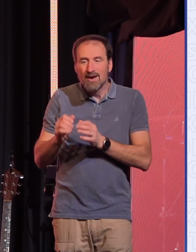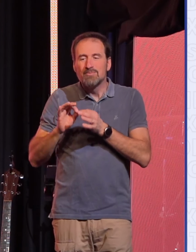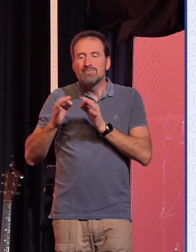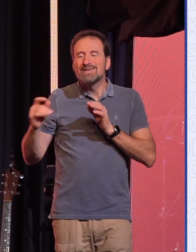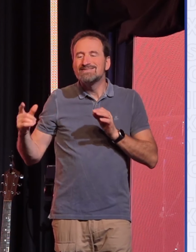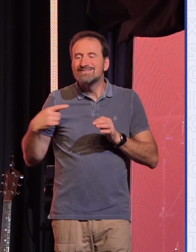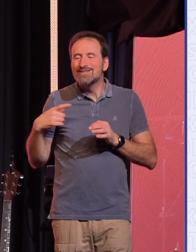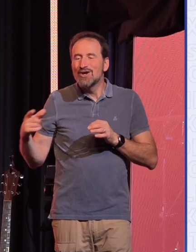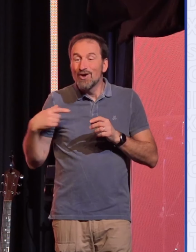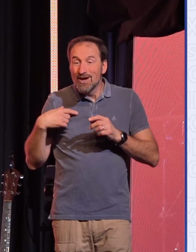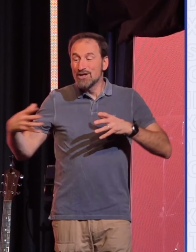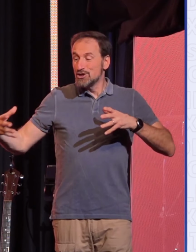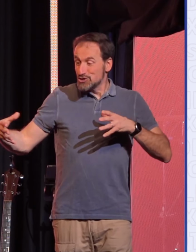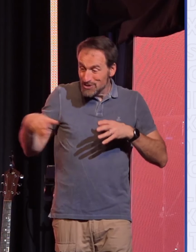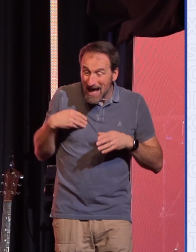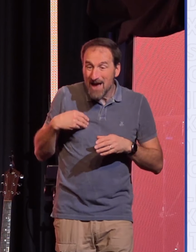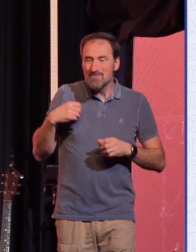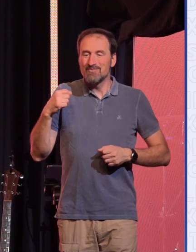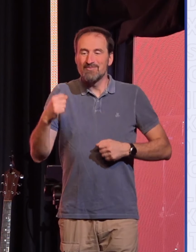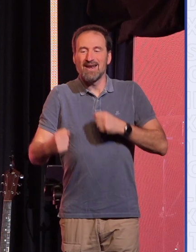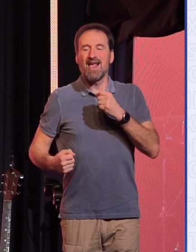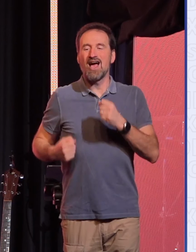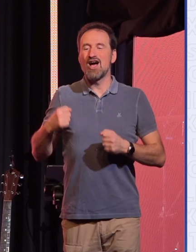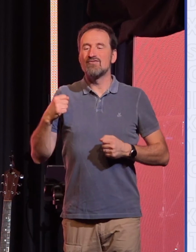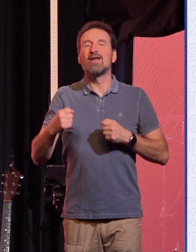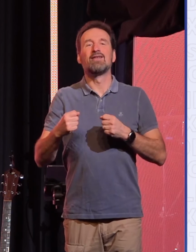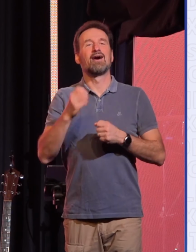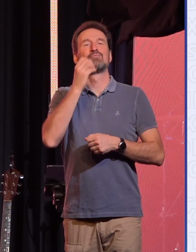kann. Und